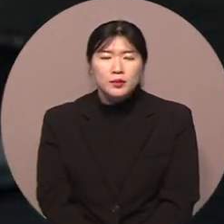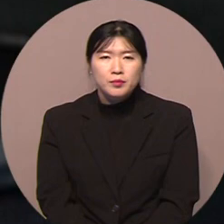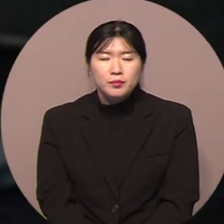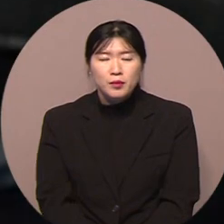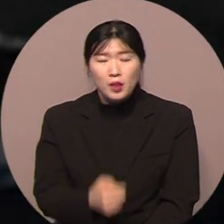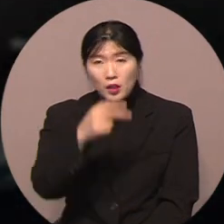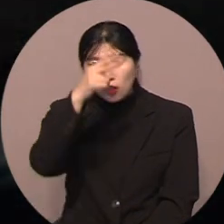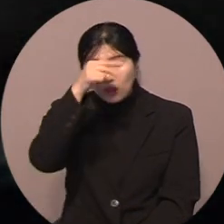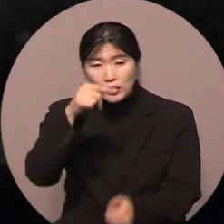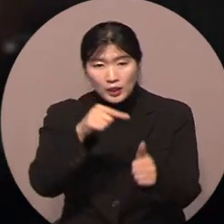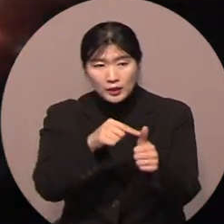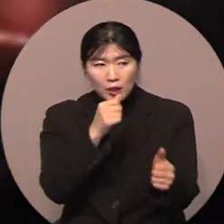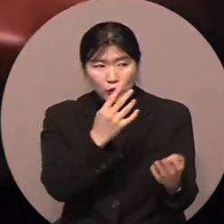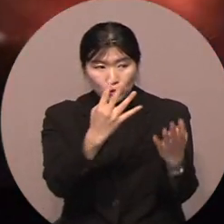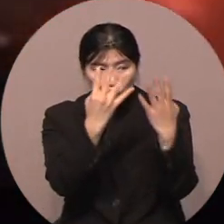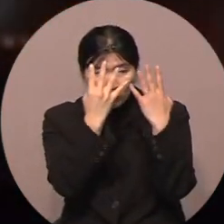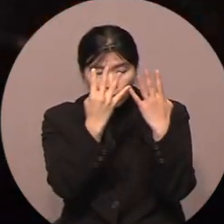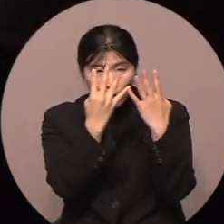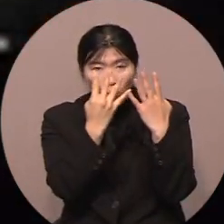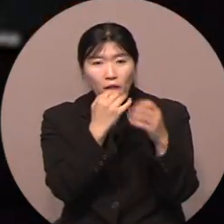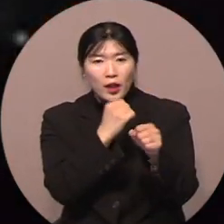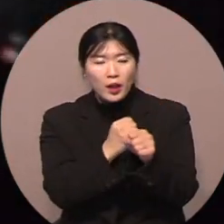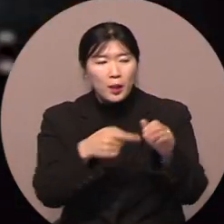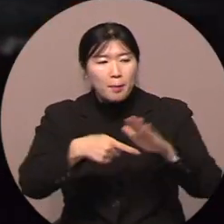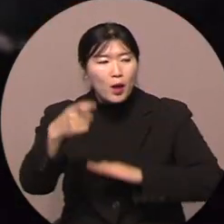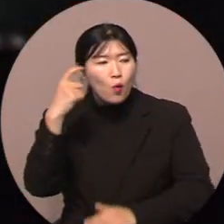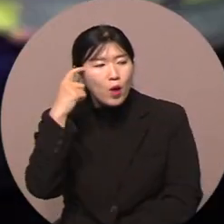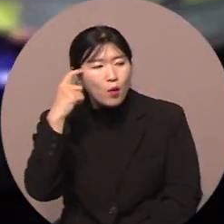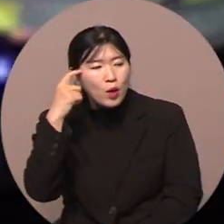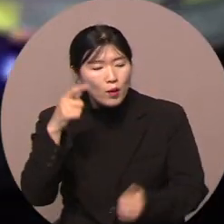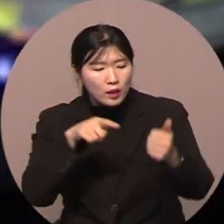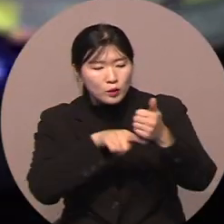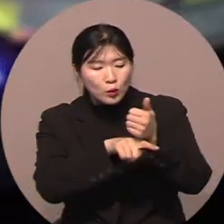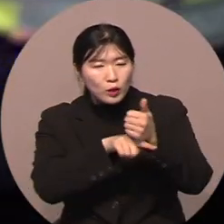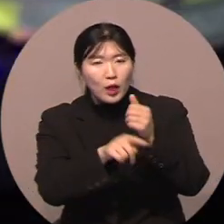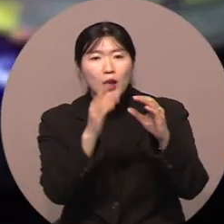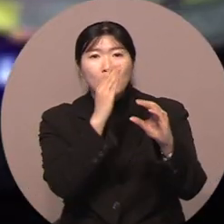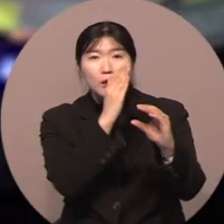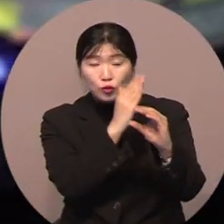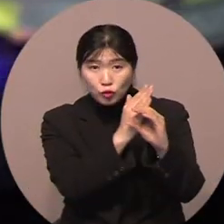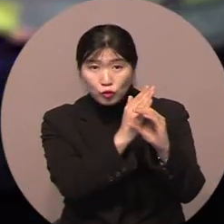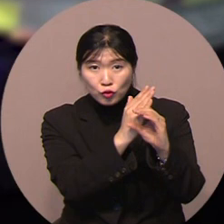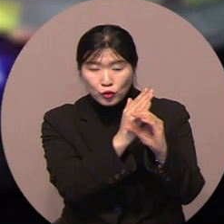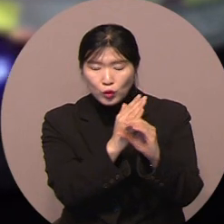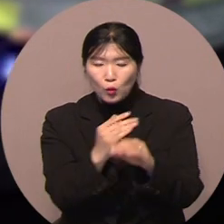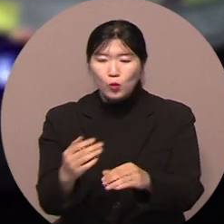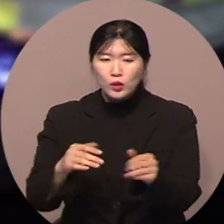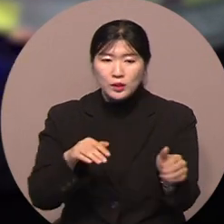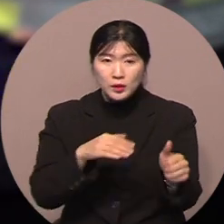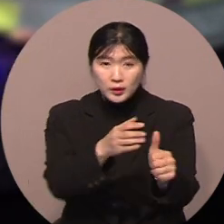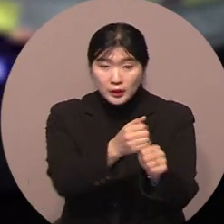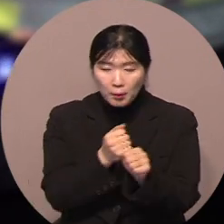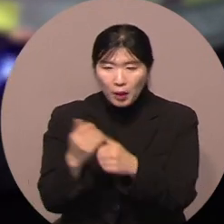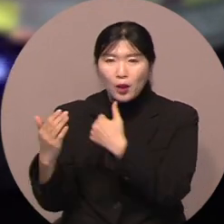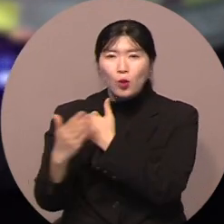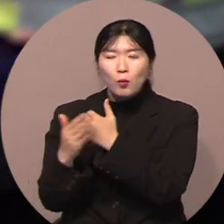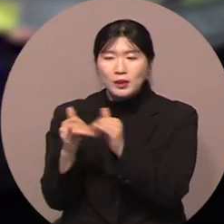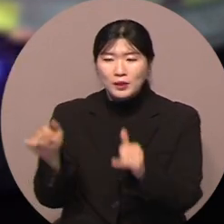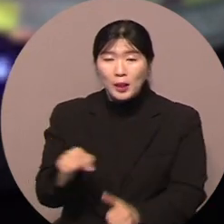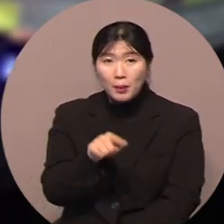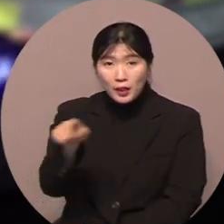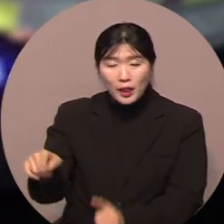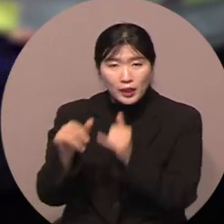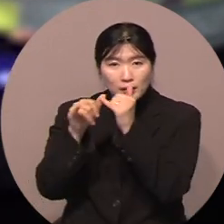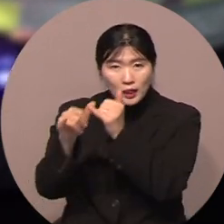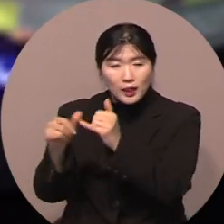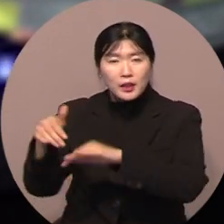경찰은이 남성을 구속하고 범행동기를 조사 또 고정에 도움을 준 시민들에게 감사과 포상금을